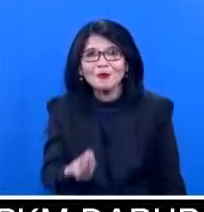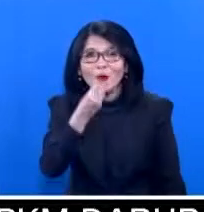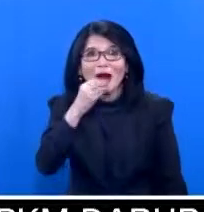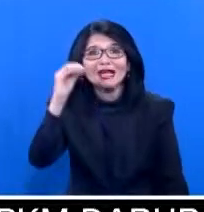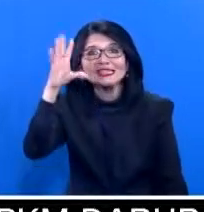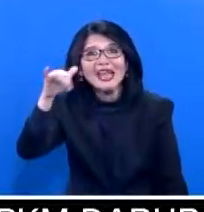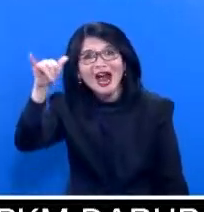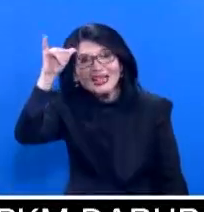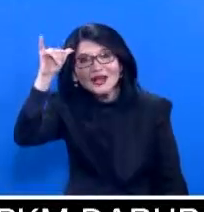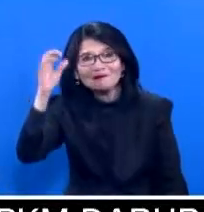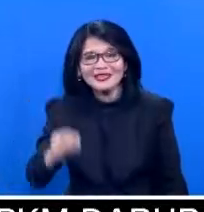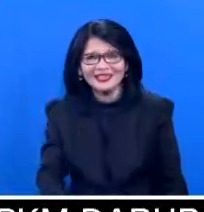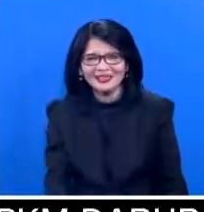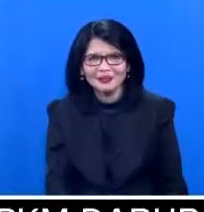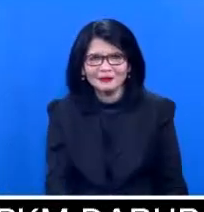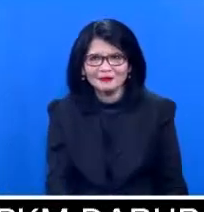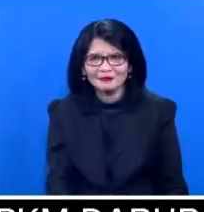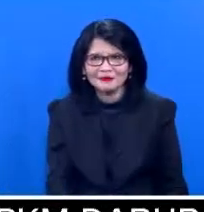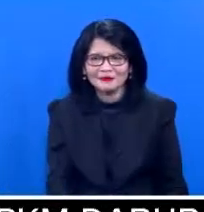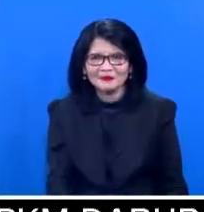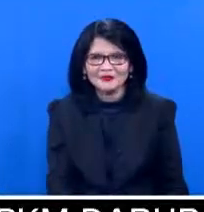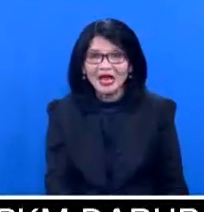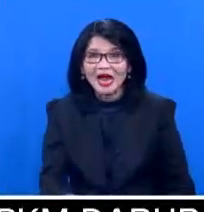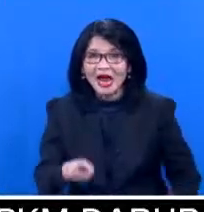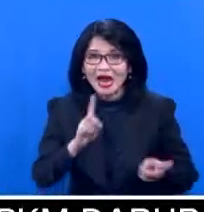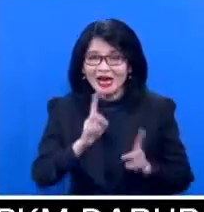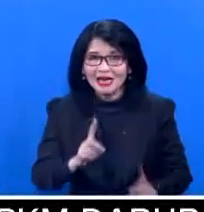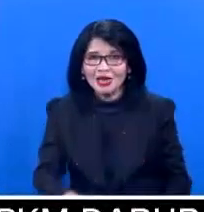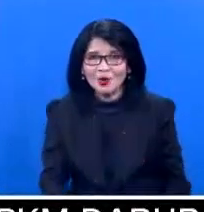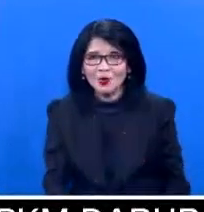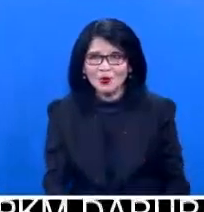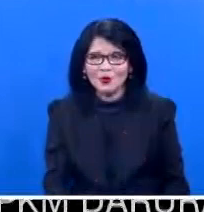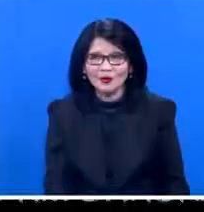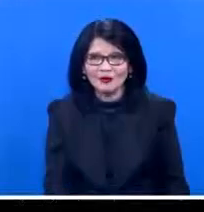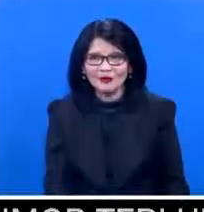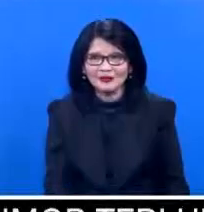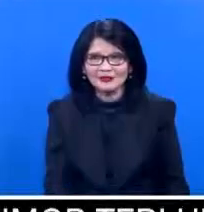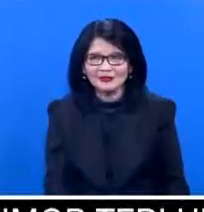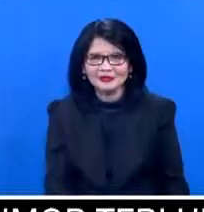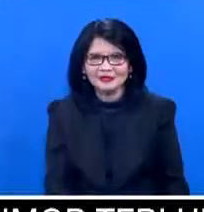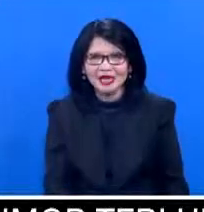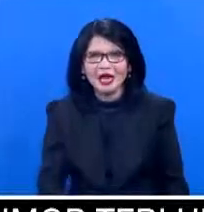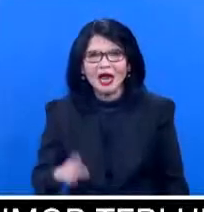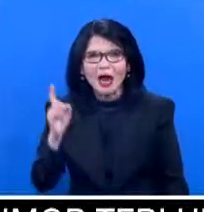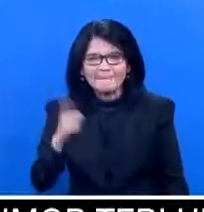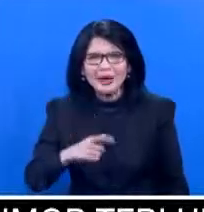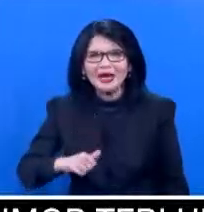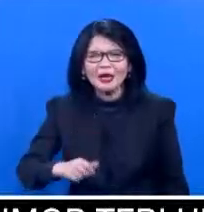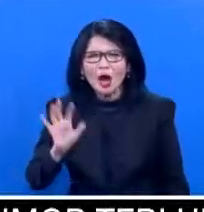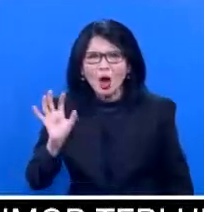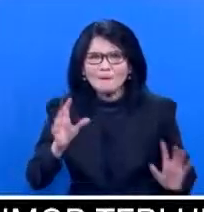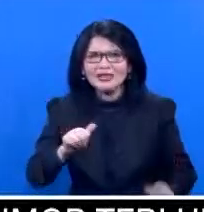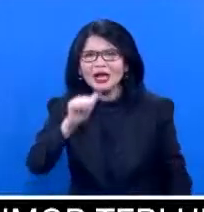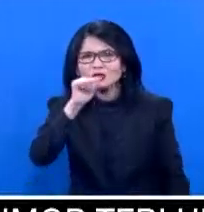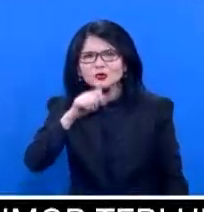sapinya nih. Oh, makan siang. Nah, Bang Ridho nih, kalau misalkan sapi ini yang paling banyak susunya itu biasanya itu yang pas